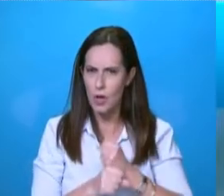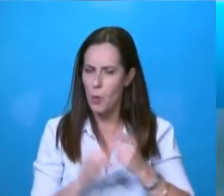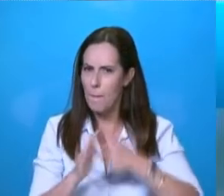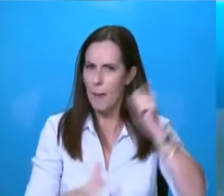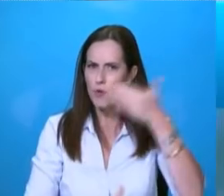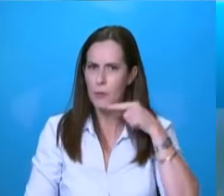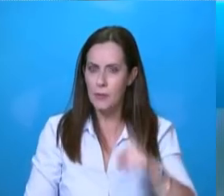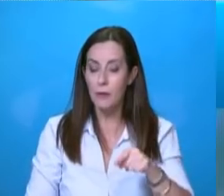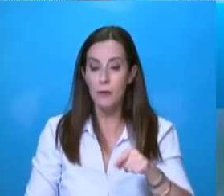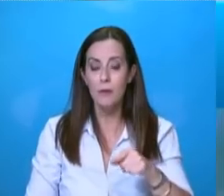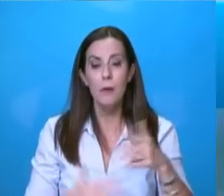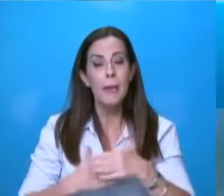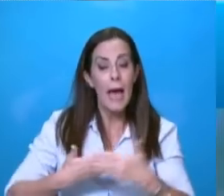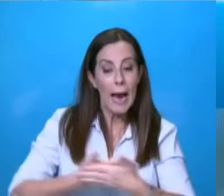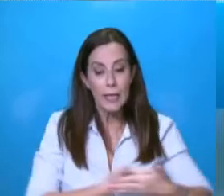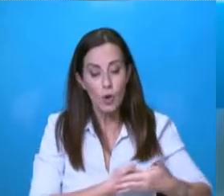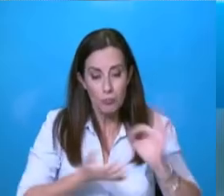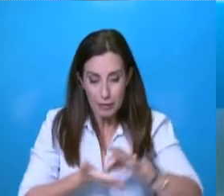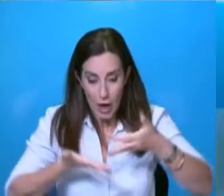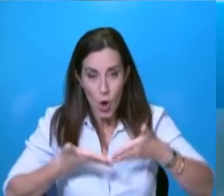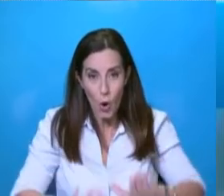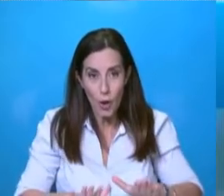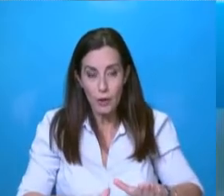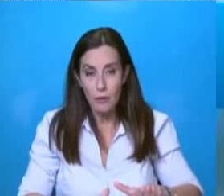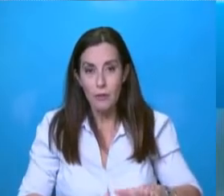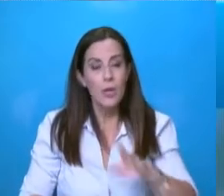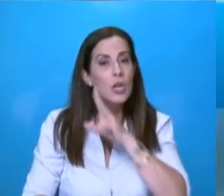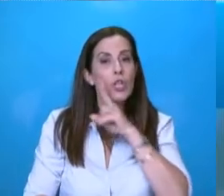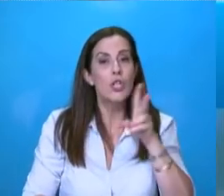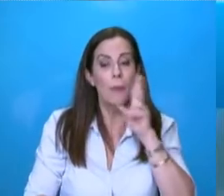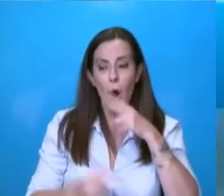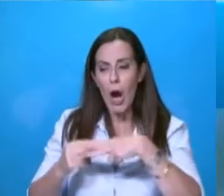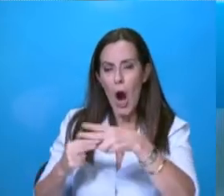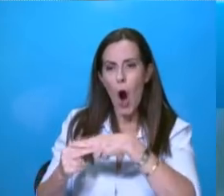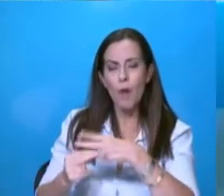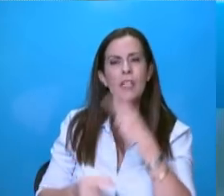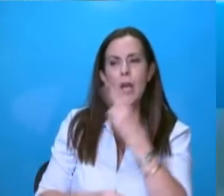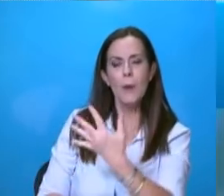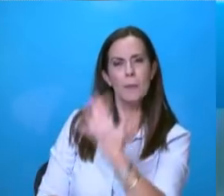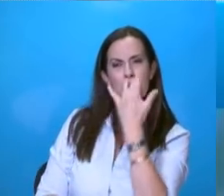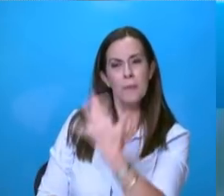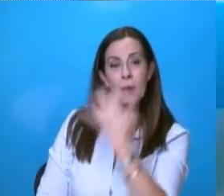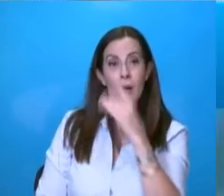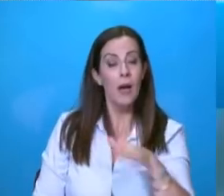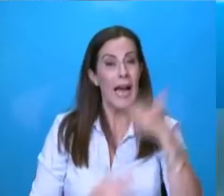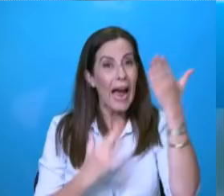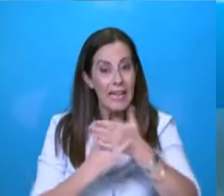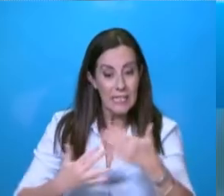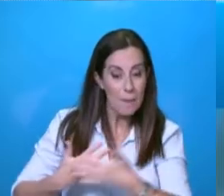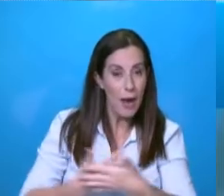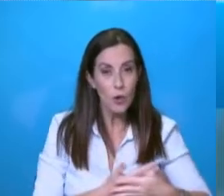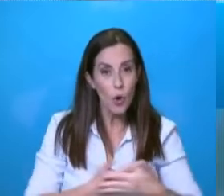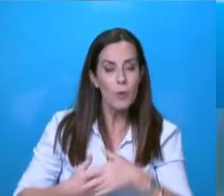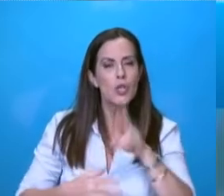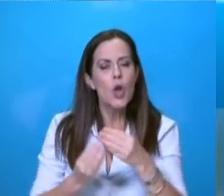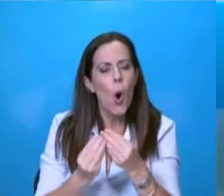בישראל, ובדק תינוקות בני יומם שאימהותיהם נחשפו לעישון פסיבי בהיריון. הוא גילה שבמחצית מהילודים